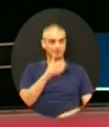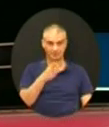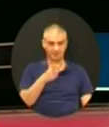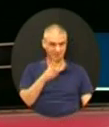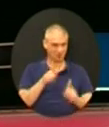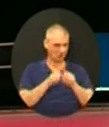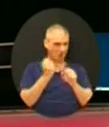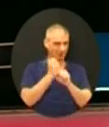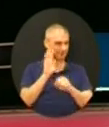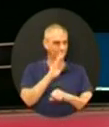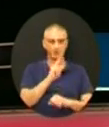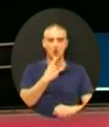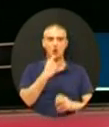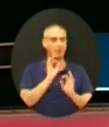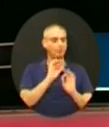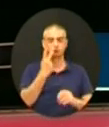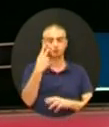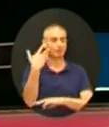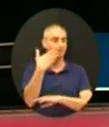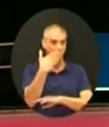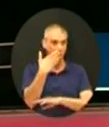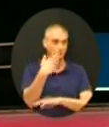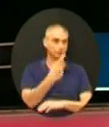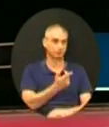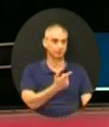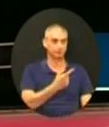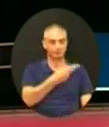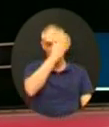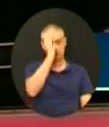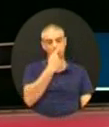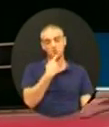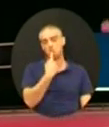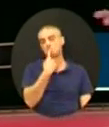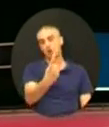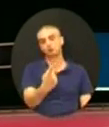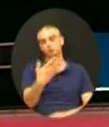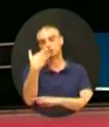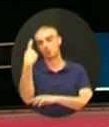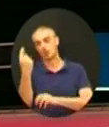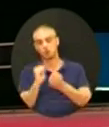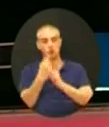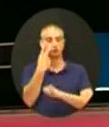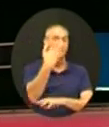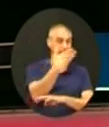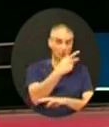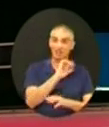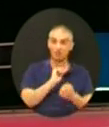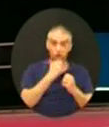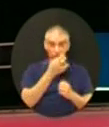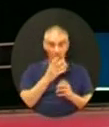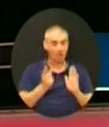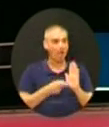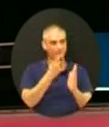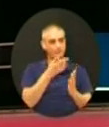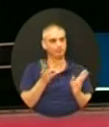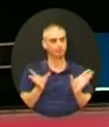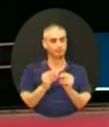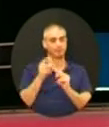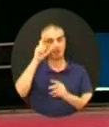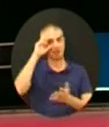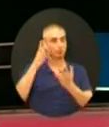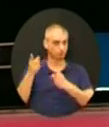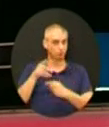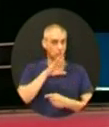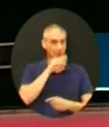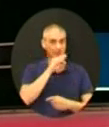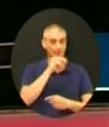ש... לא אמרו על שתי מדינות, אלא טראמפ דיבר או על מדינה אחת, או על שתי מדינות, האם הפעם כשהוא עומד לצד אבו מאזן